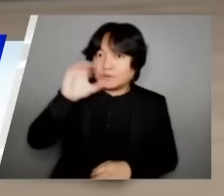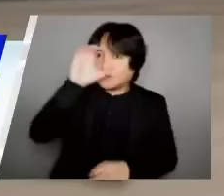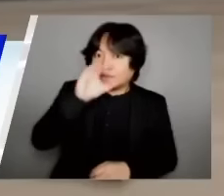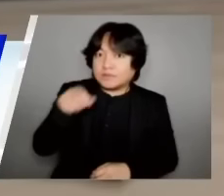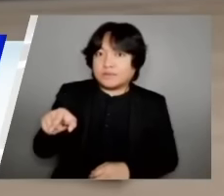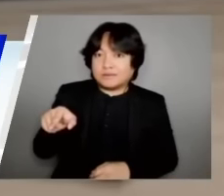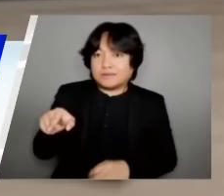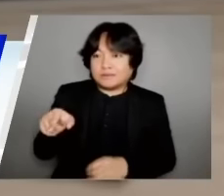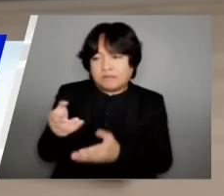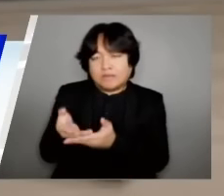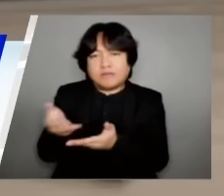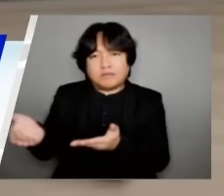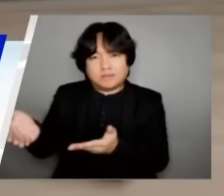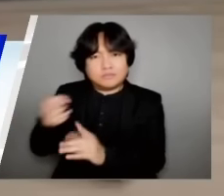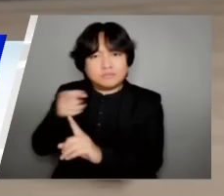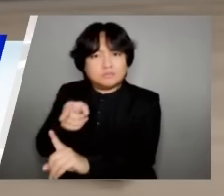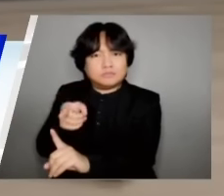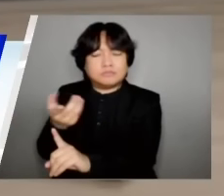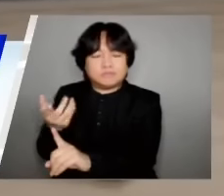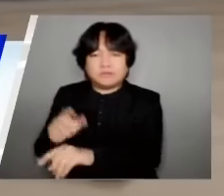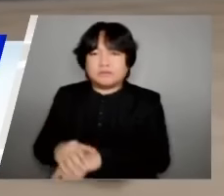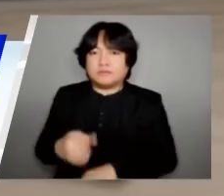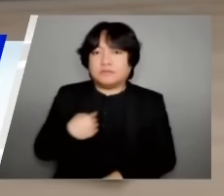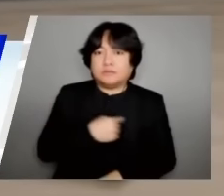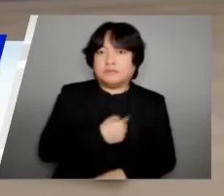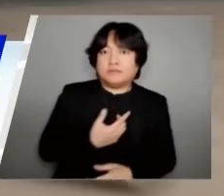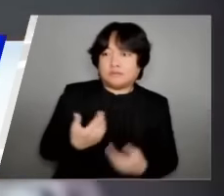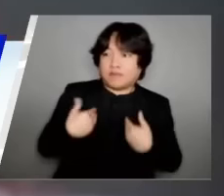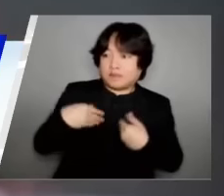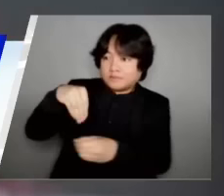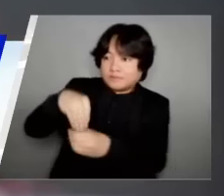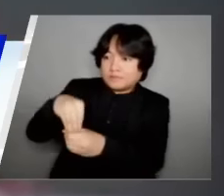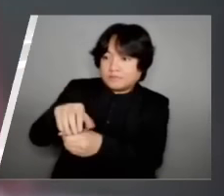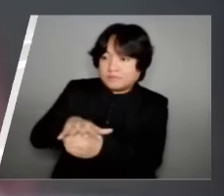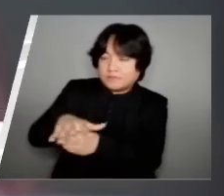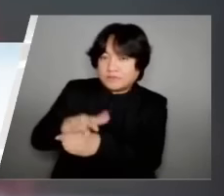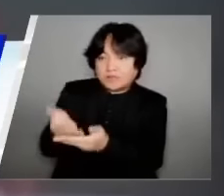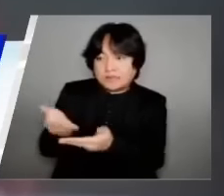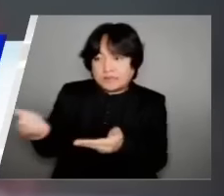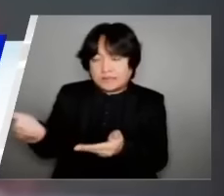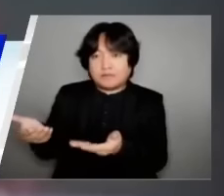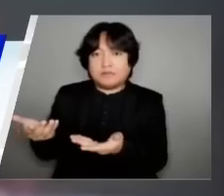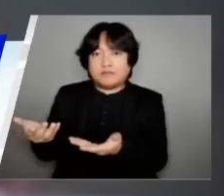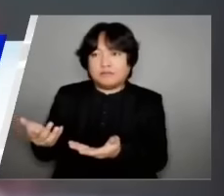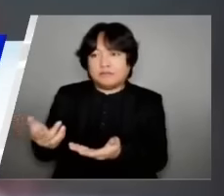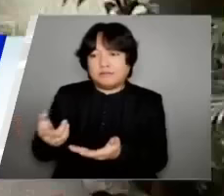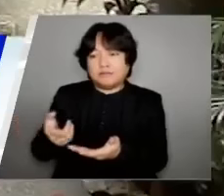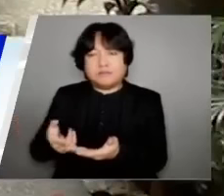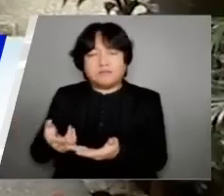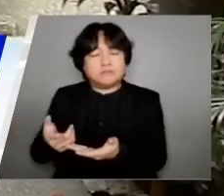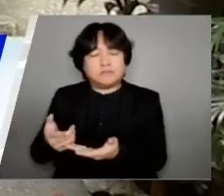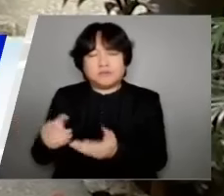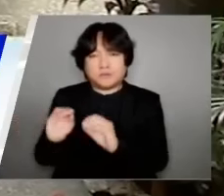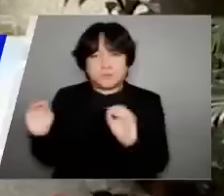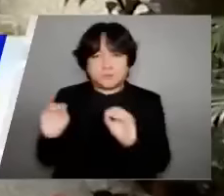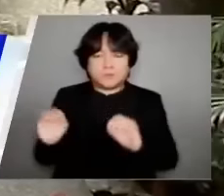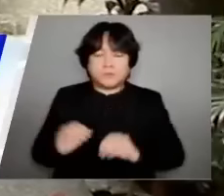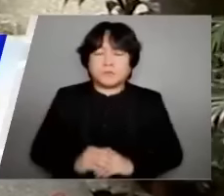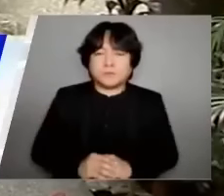kontrabando. Wala kaming sinasabi na may kontrabando sa loob ng COGC. Sa gitna ng pagtugis kay Pastor Kibuloy, nagmo-monitor